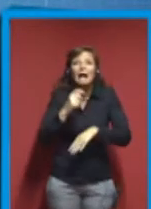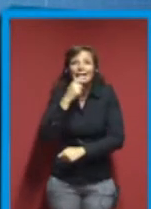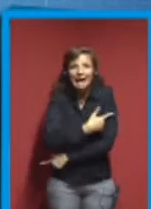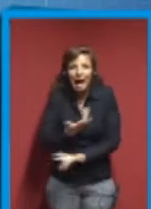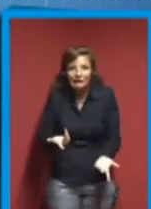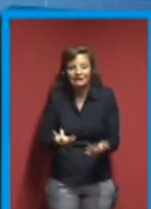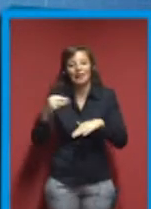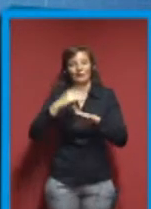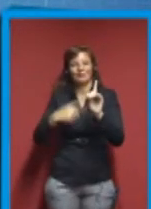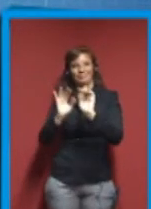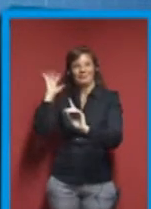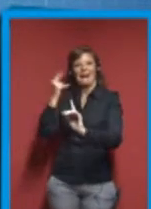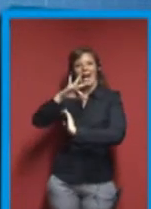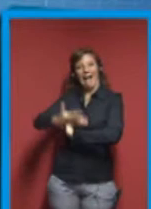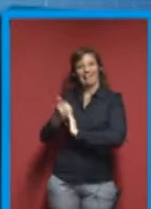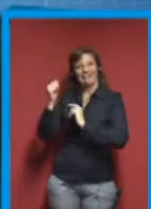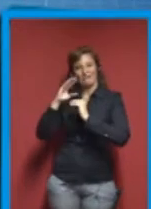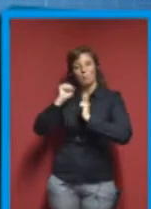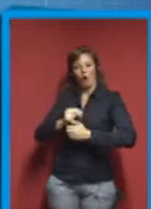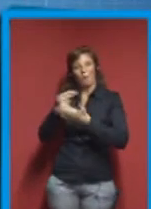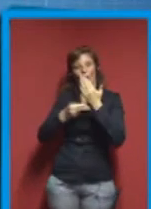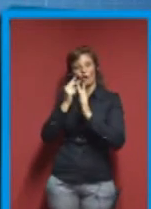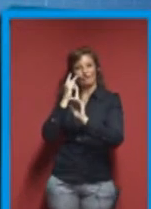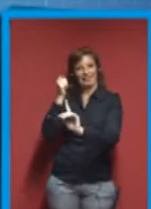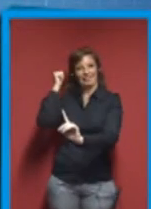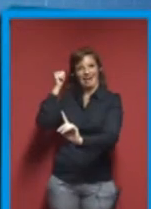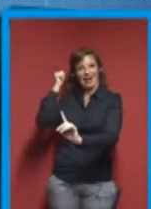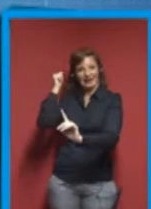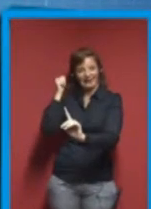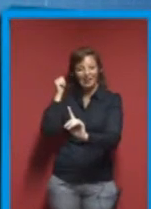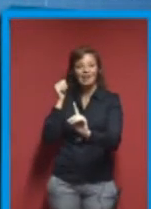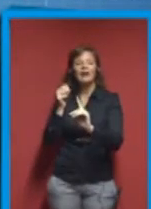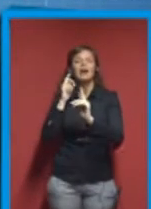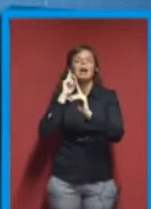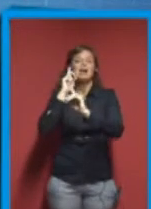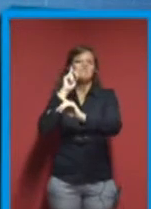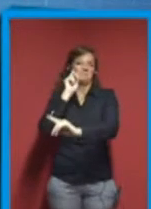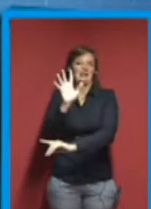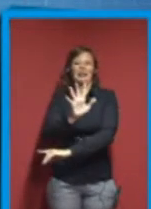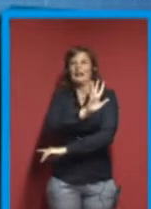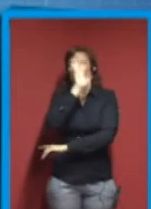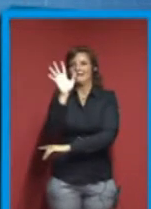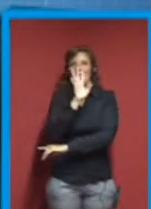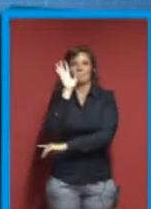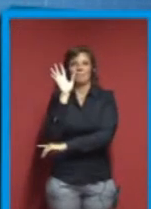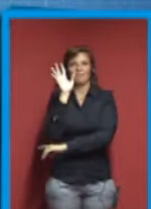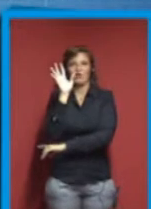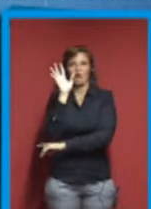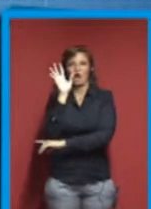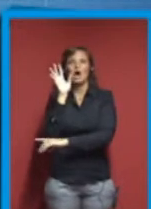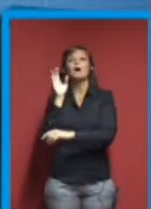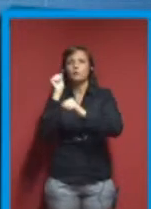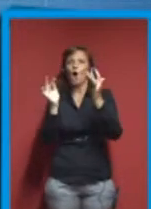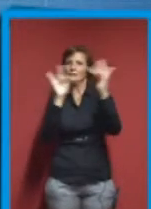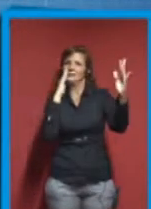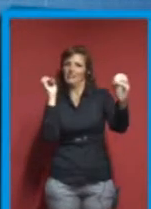che è possibile progettare e andare a, per esempio, mettere sul sito